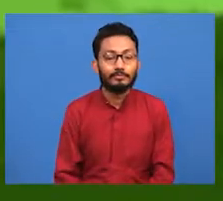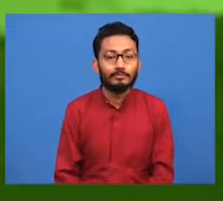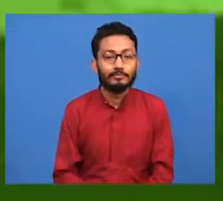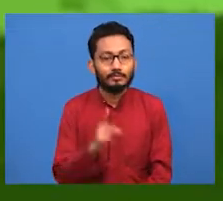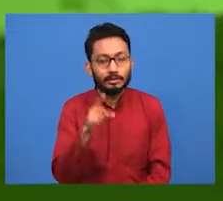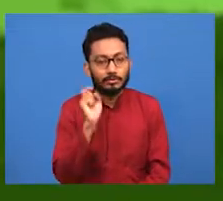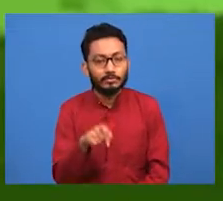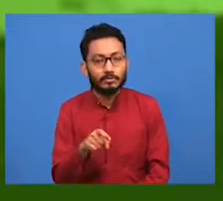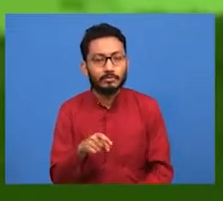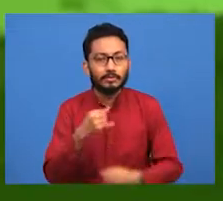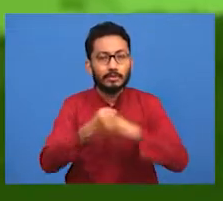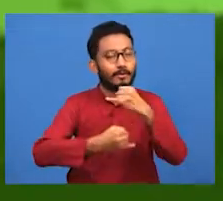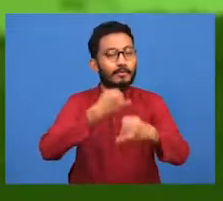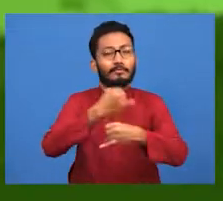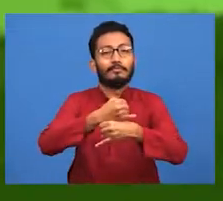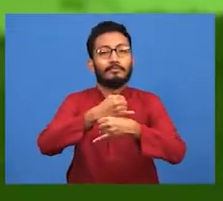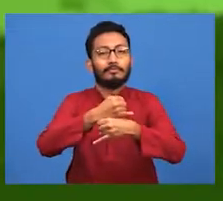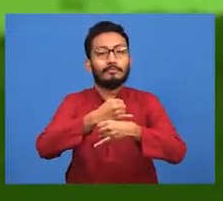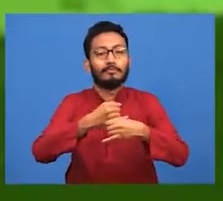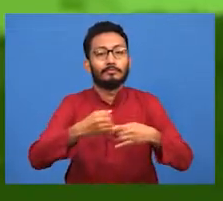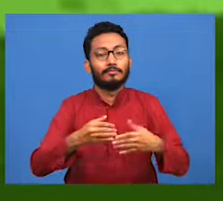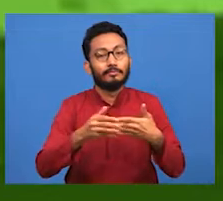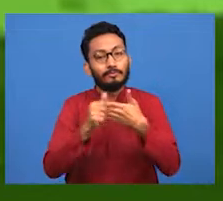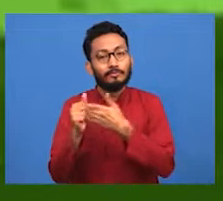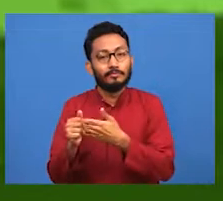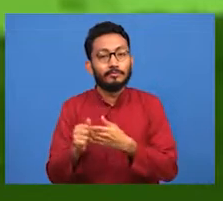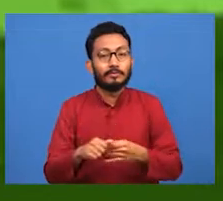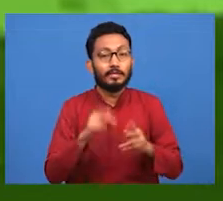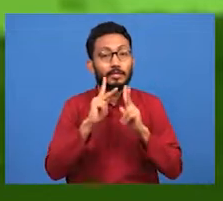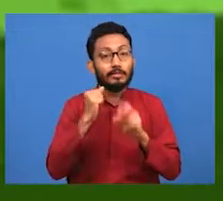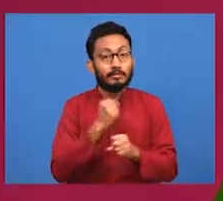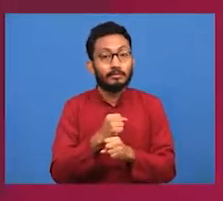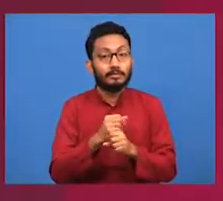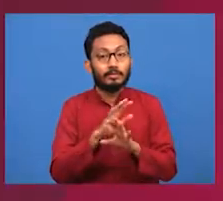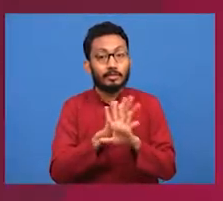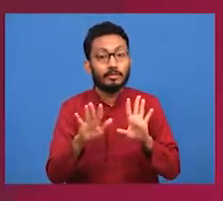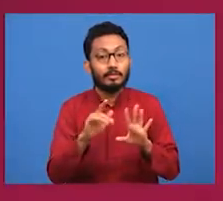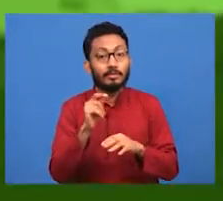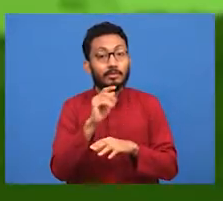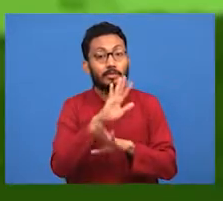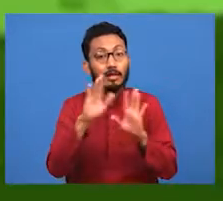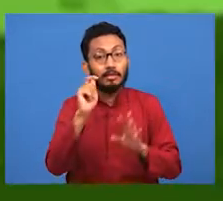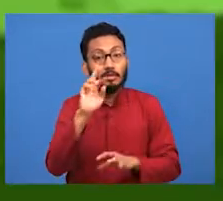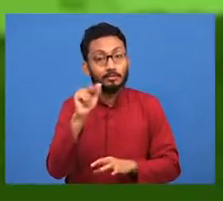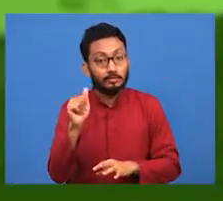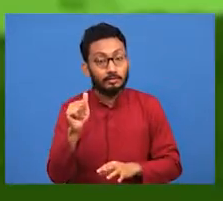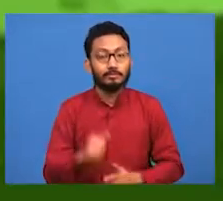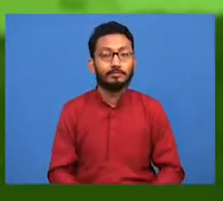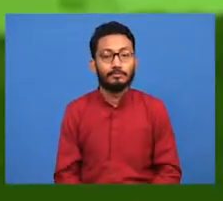memadankan objek yang betul berpandukan kata kerja aktif transitif tadi.